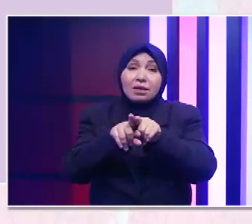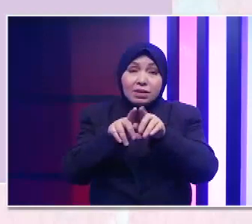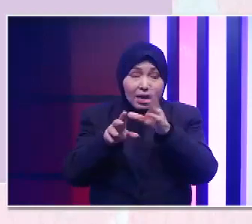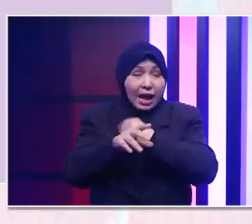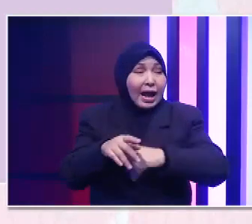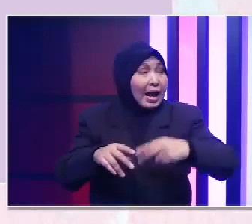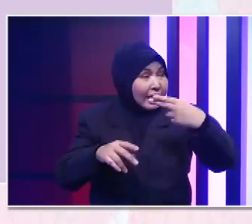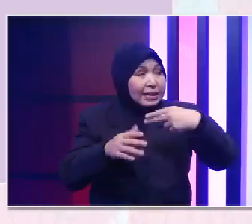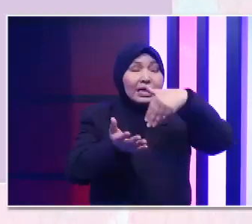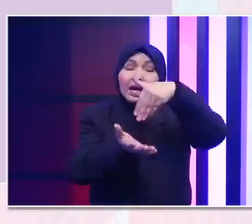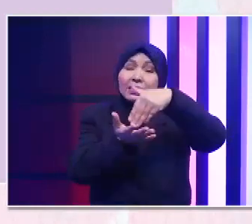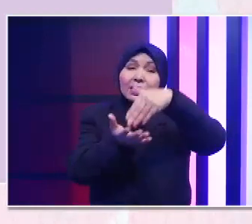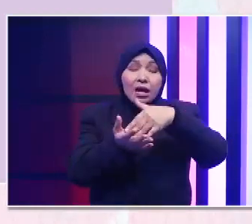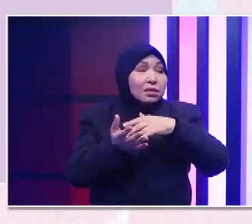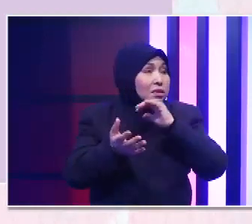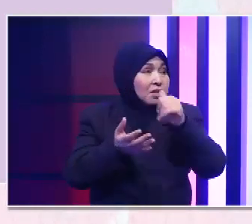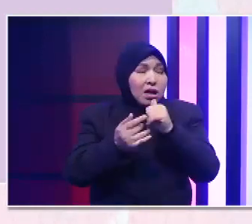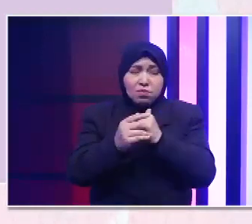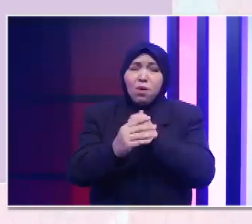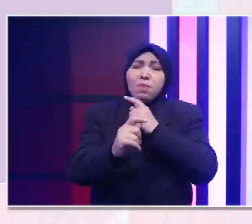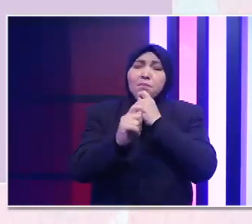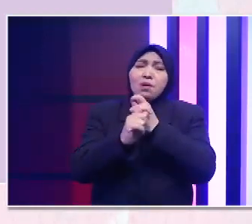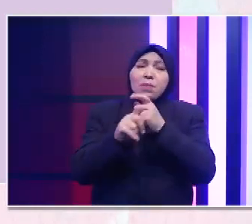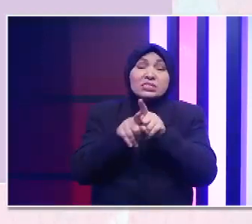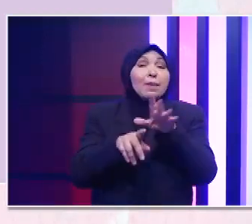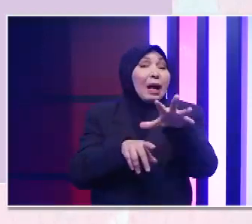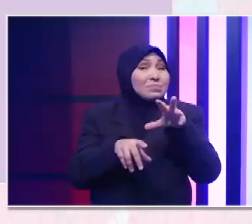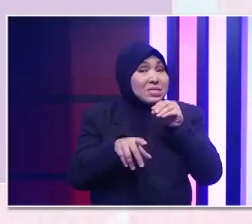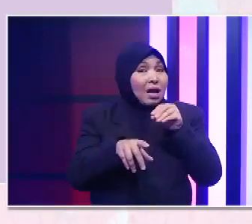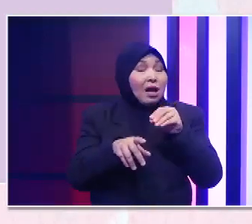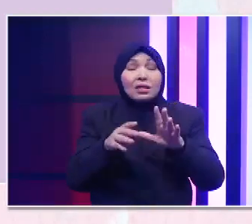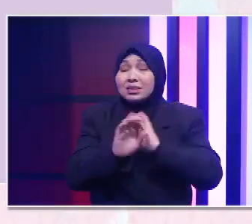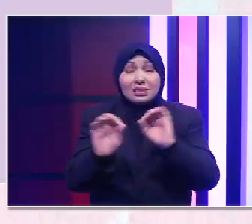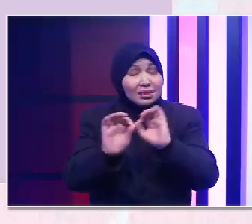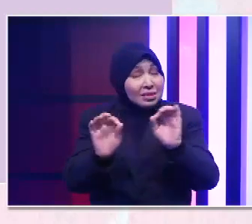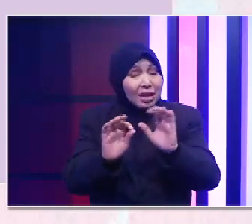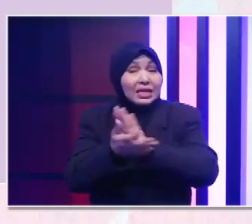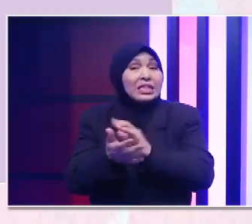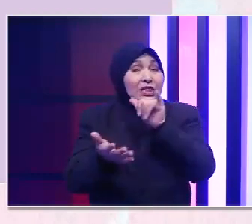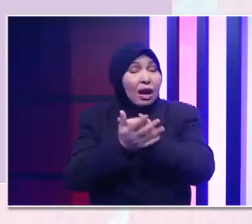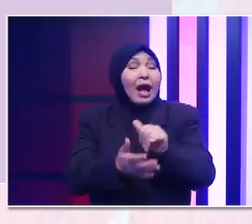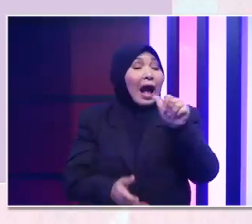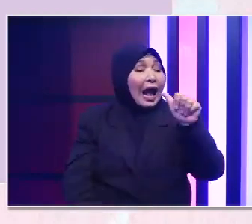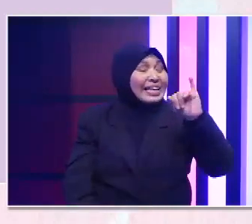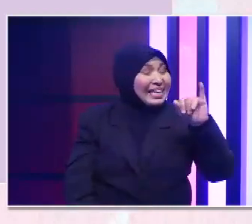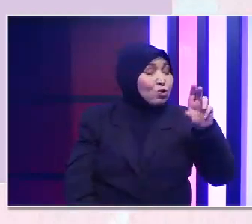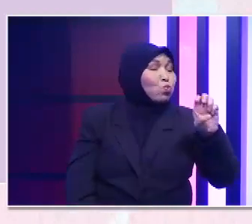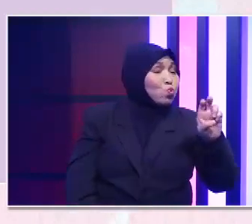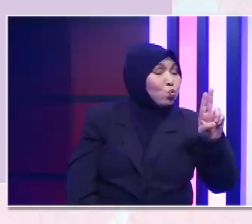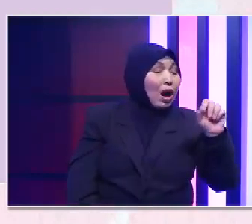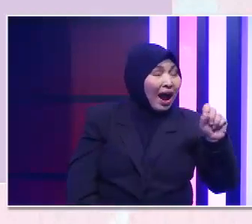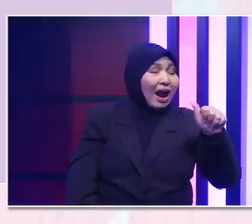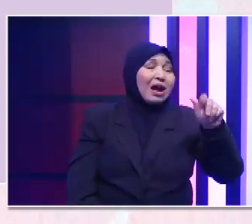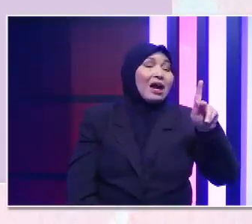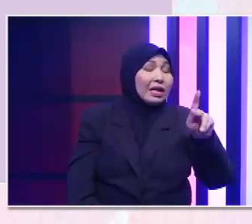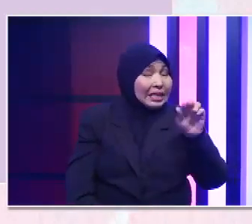rohaizat tengah-tengah tidaklah tahan sana macam sah kan layukminun itu Hamzah aiueo